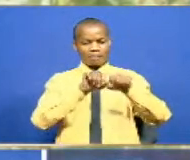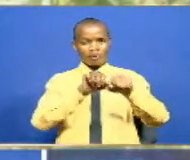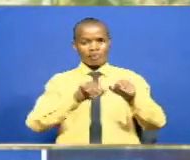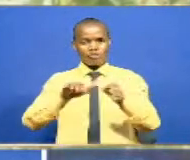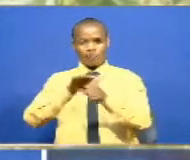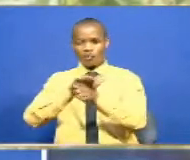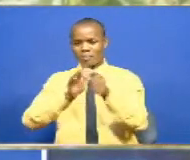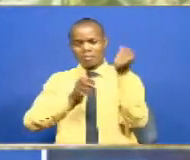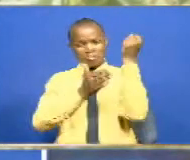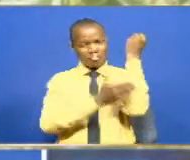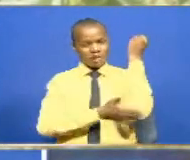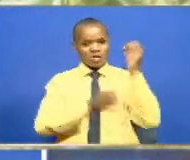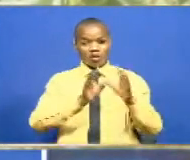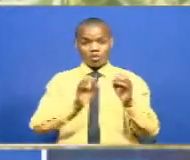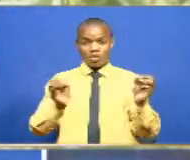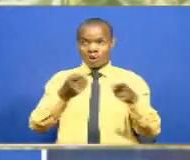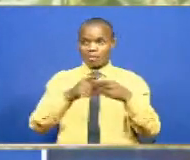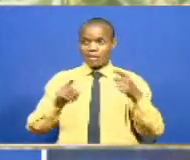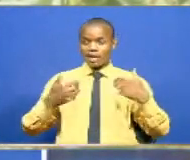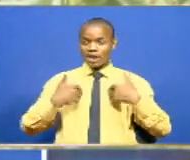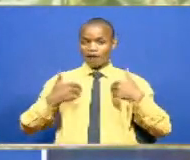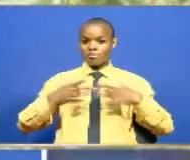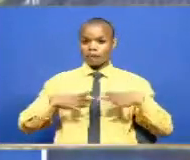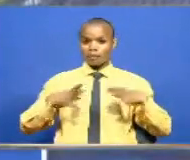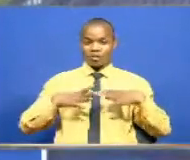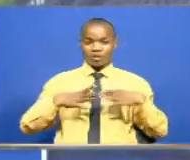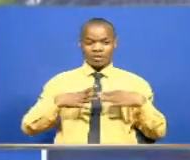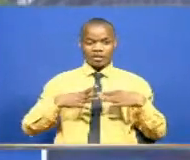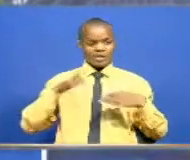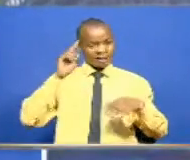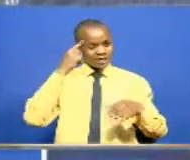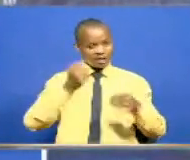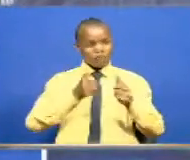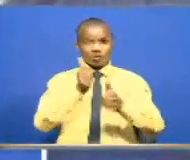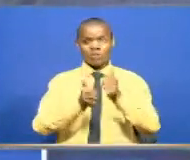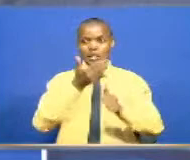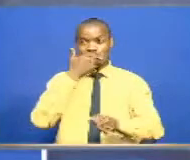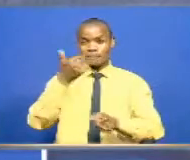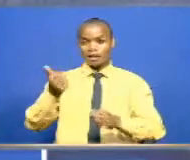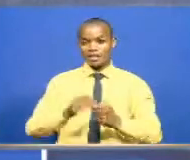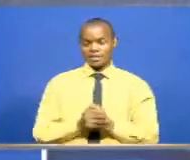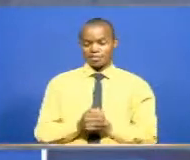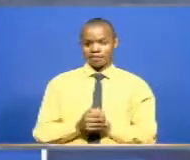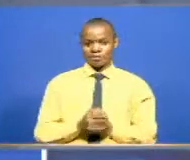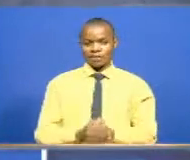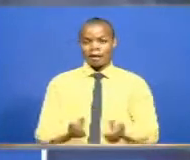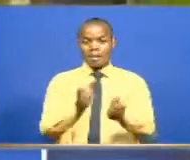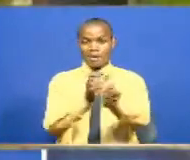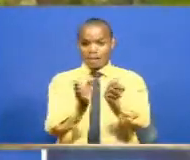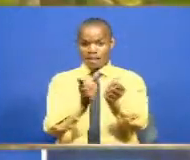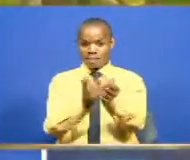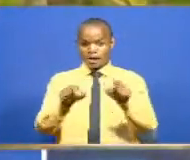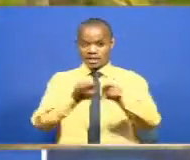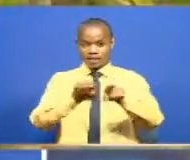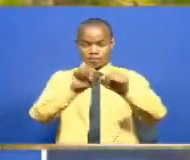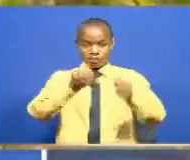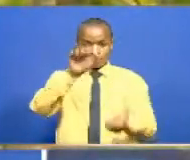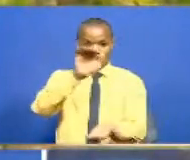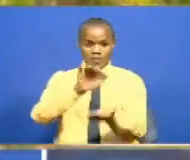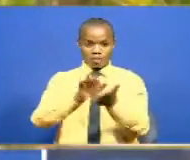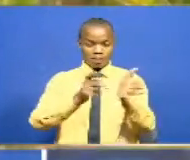bad. It's just that there are people who cling to what is familiar. Mahindi hayo pia yanatarajiwa kupunguza visa vya sumu